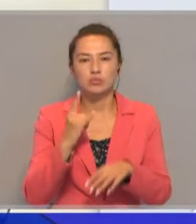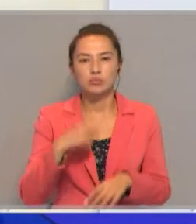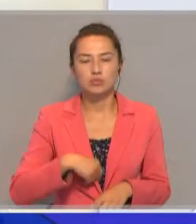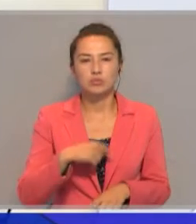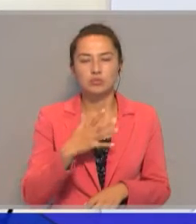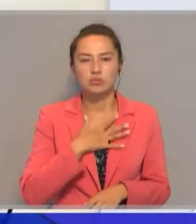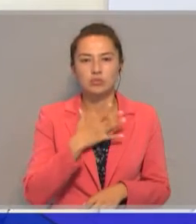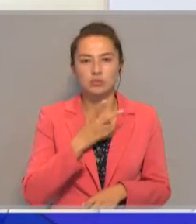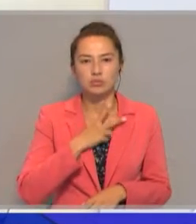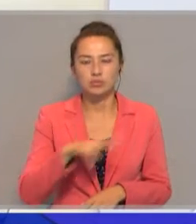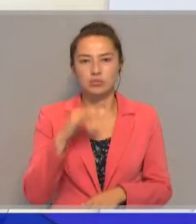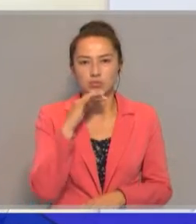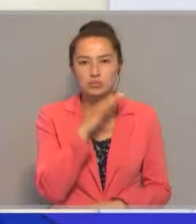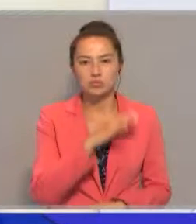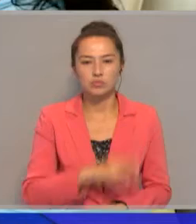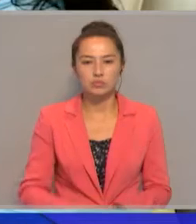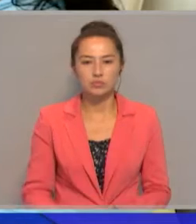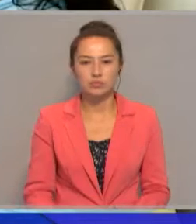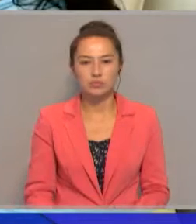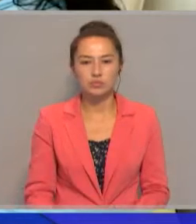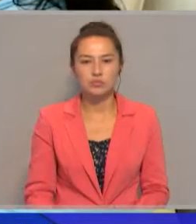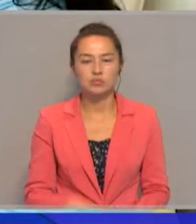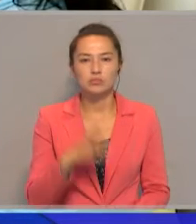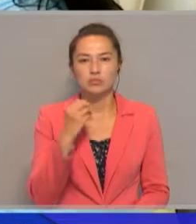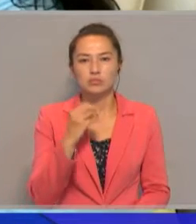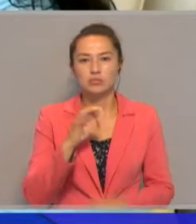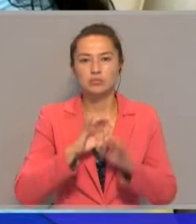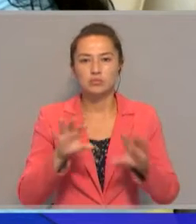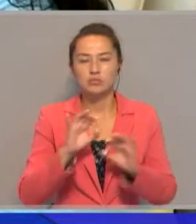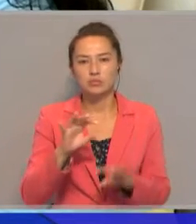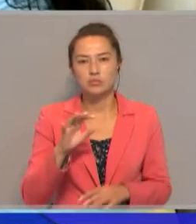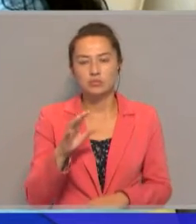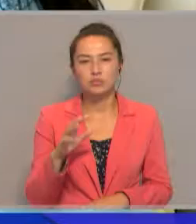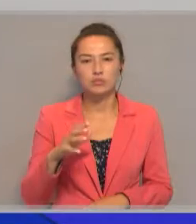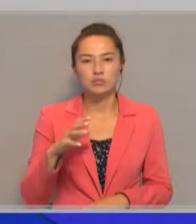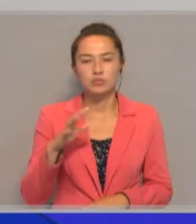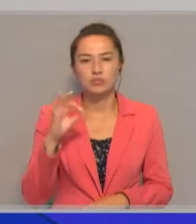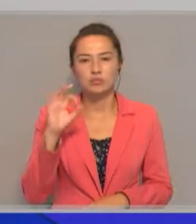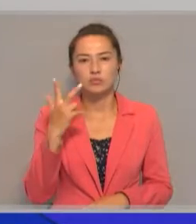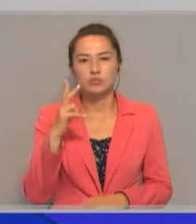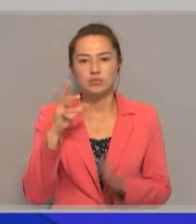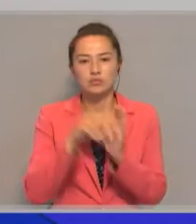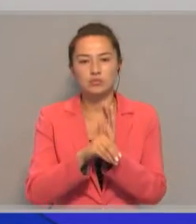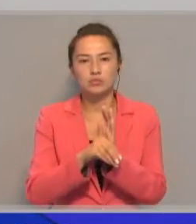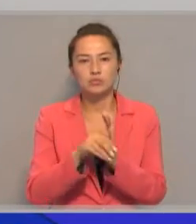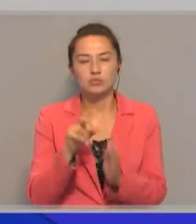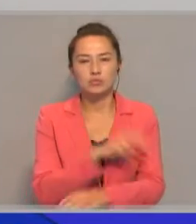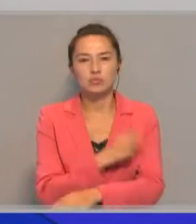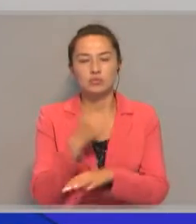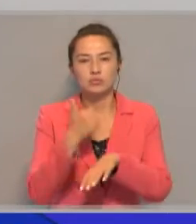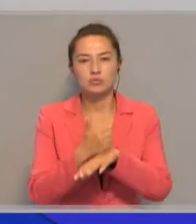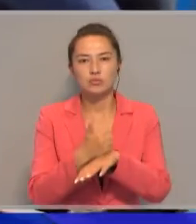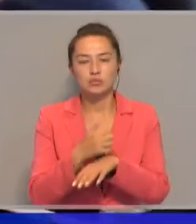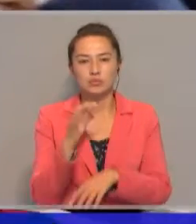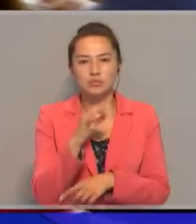ішінде тұншығып қайтыс болып жатыр. Брифинг барысында қалалық жедел жәрдем станциясының бас дәрігері қаладағы